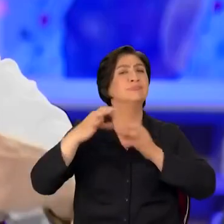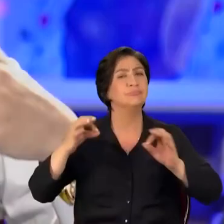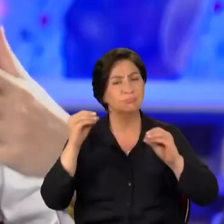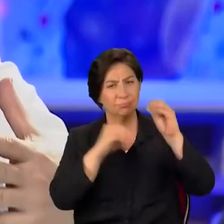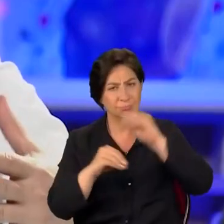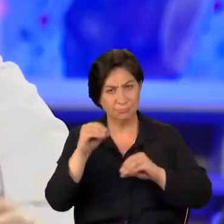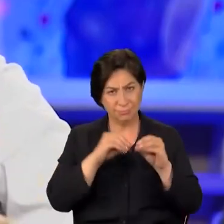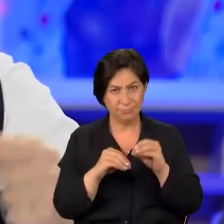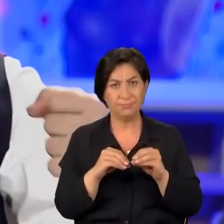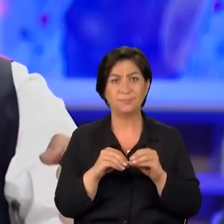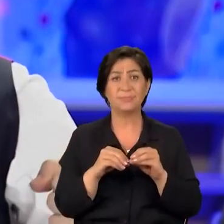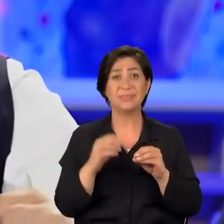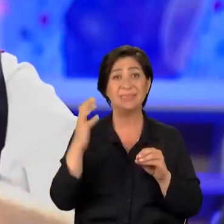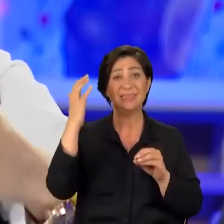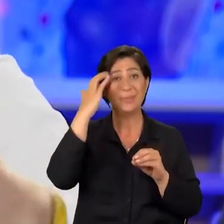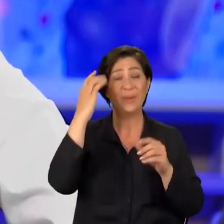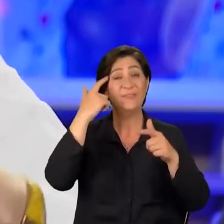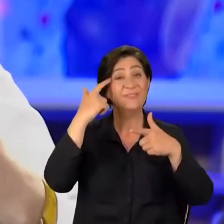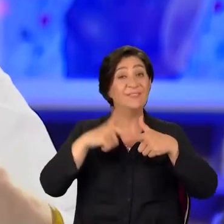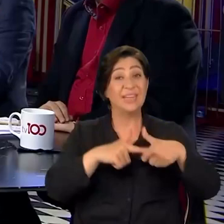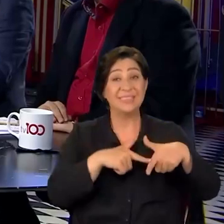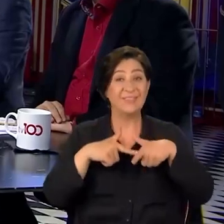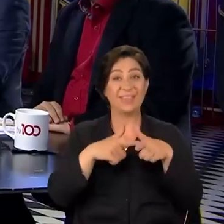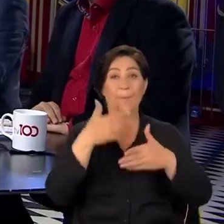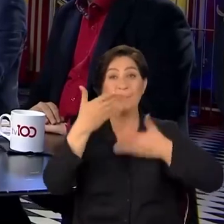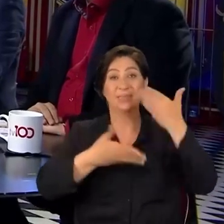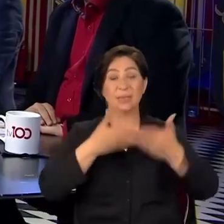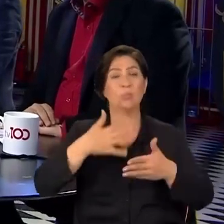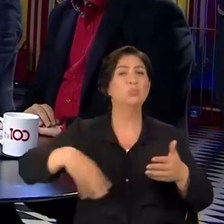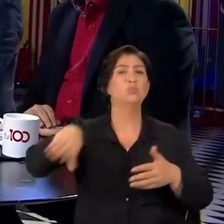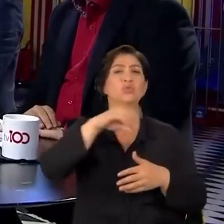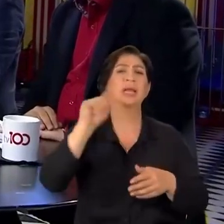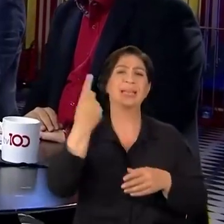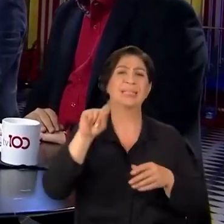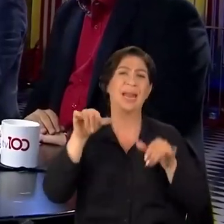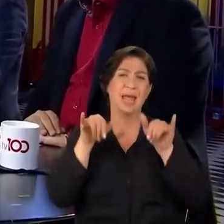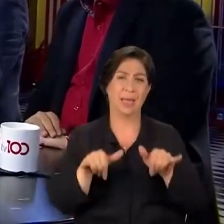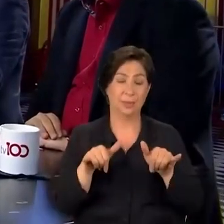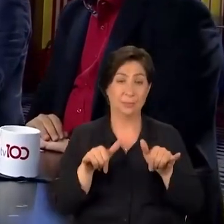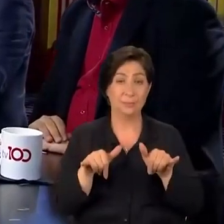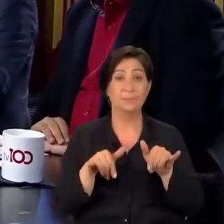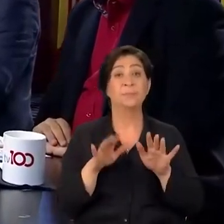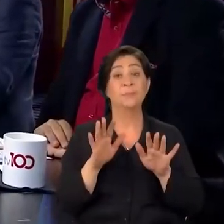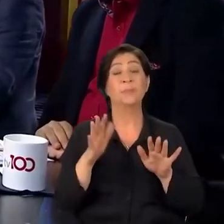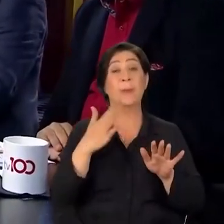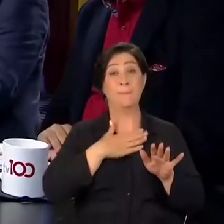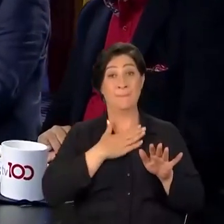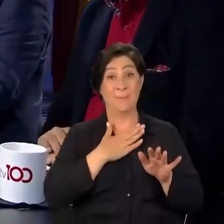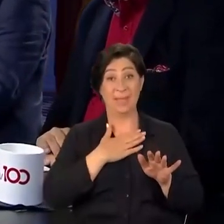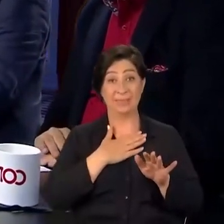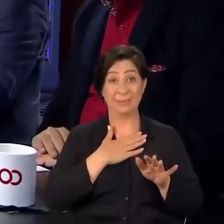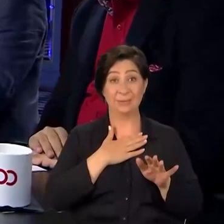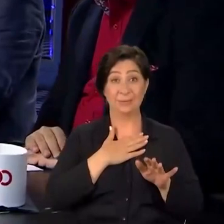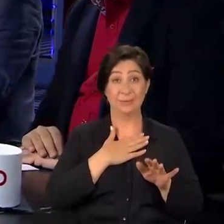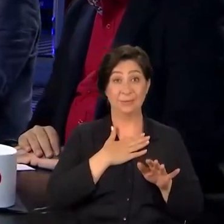deyimlerle süslüyor ve temel felsefeden bahseden bütün liderler aynı şekilde konuşuyor. Şimdi